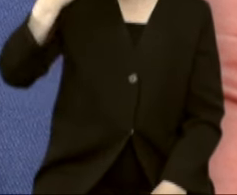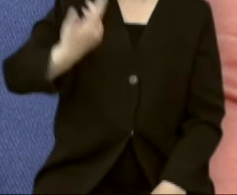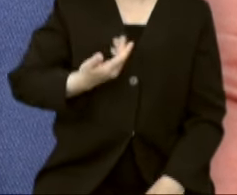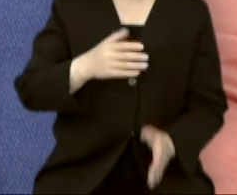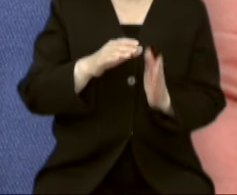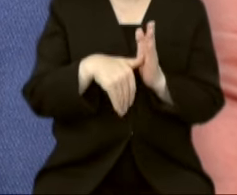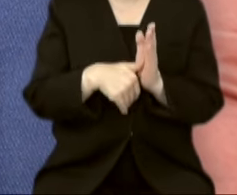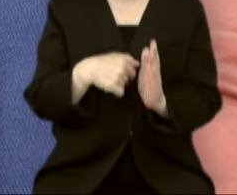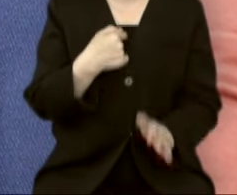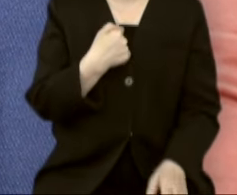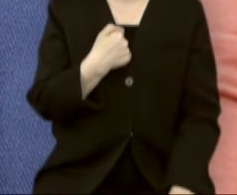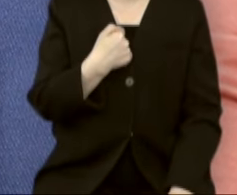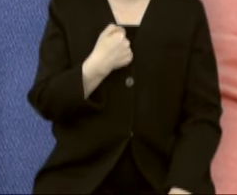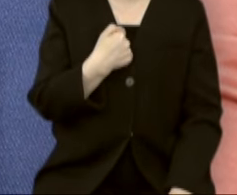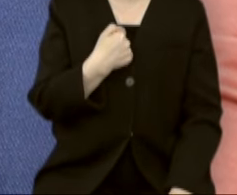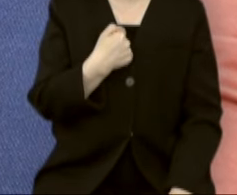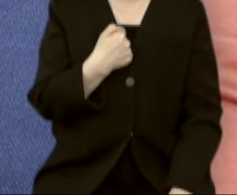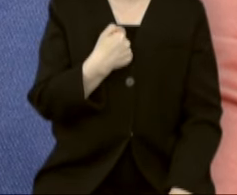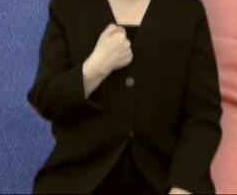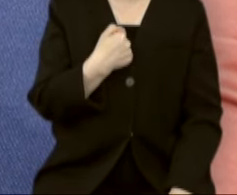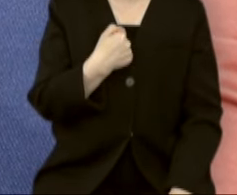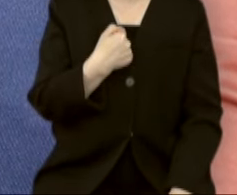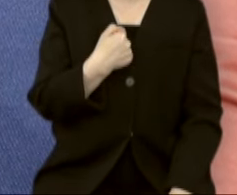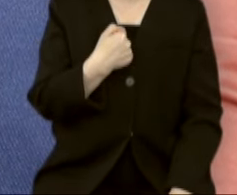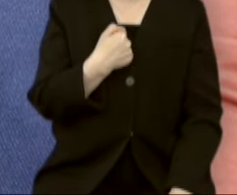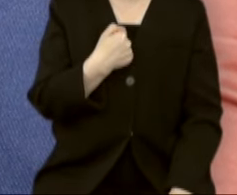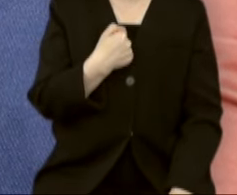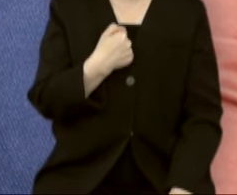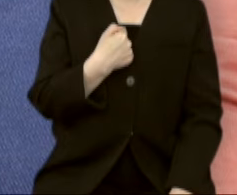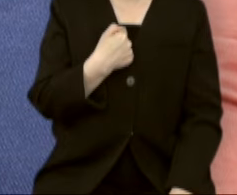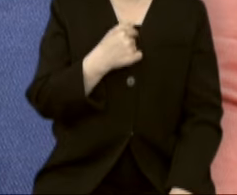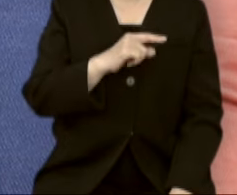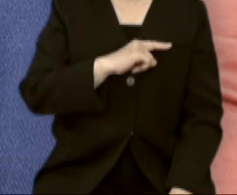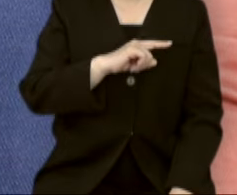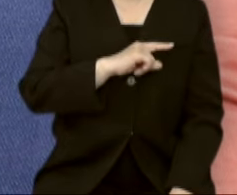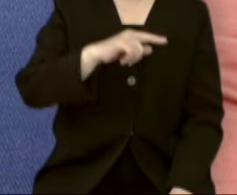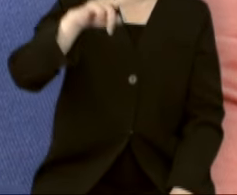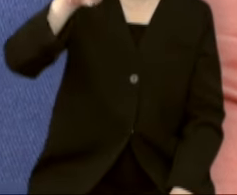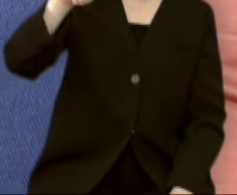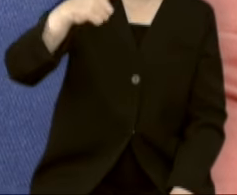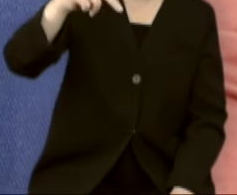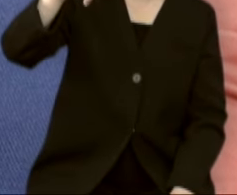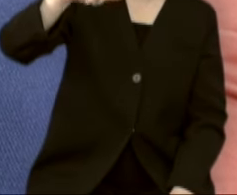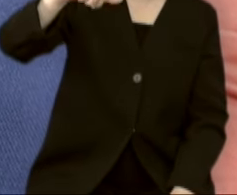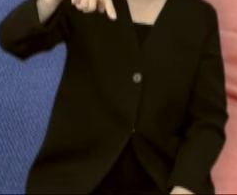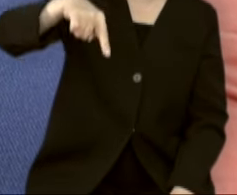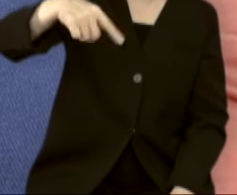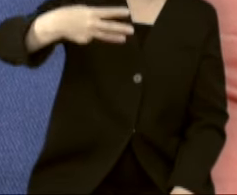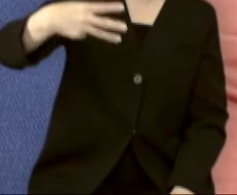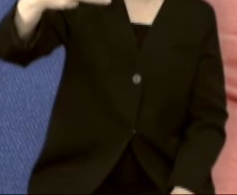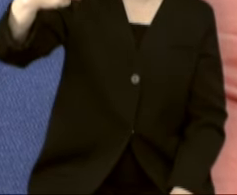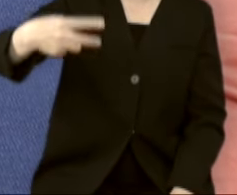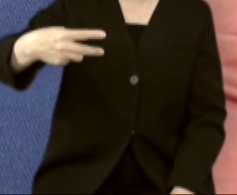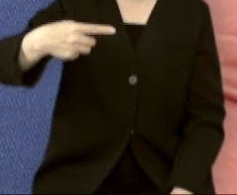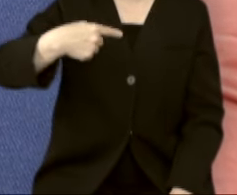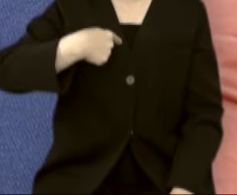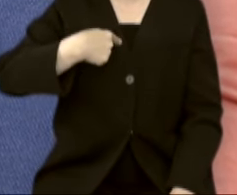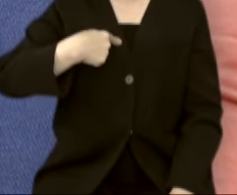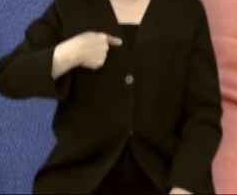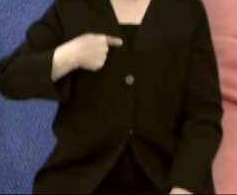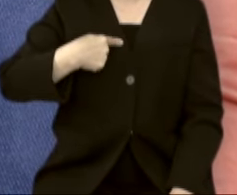때 제가 그때 저를 수크리트라고, 제 이름은 수크리트예요. 예. 그렇죠. 수크리트